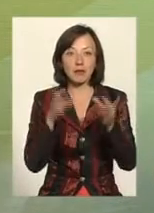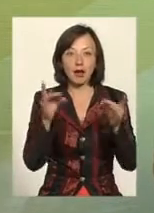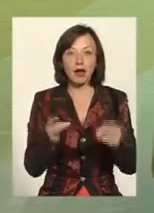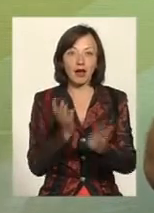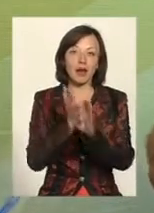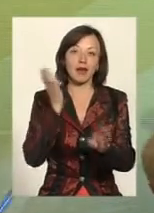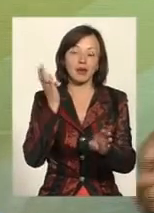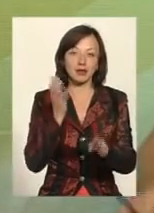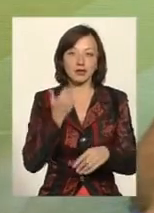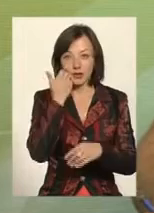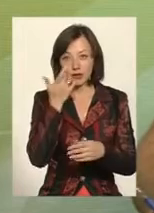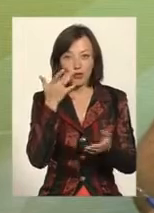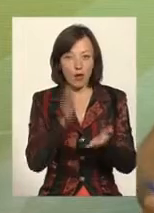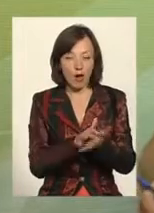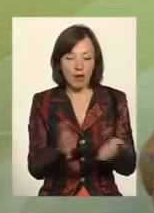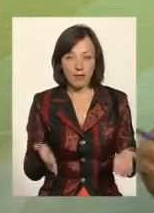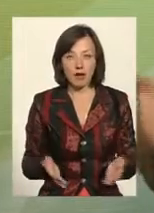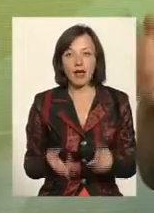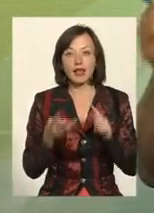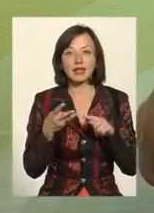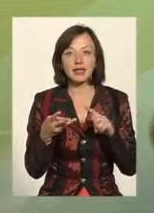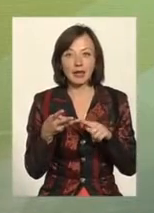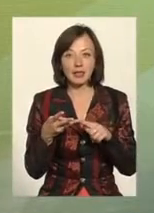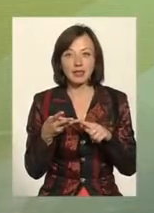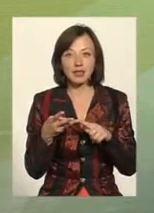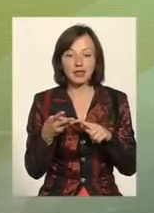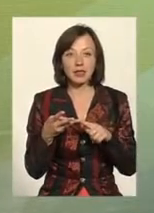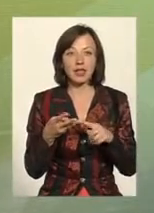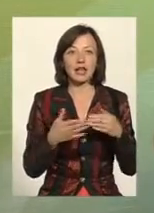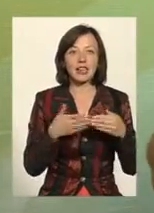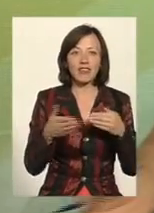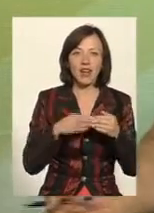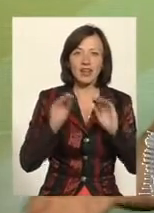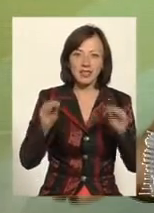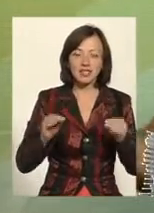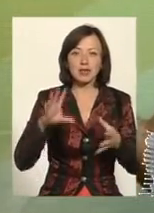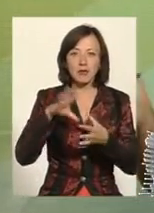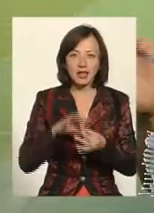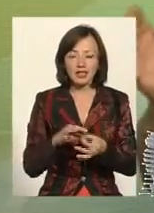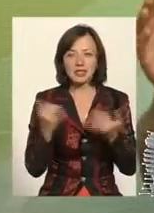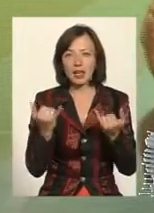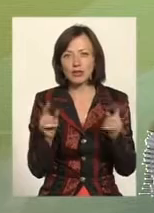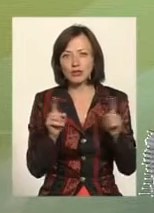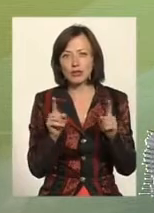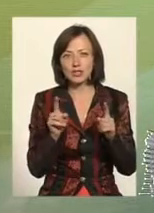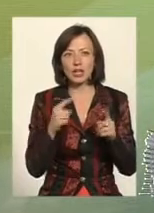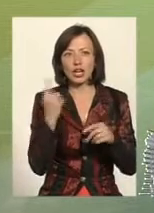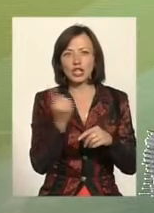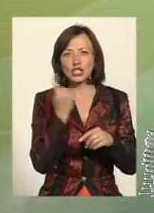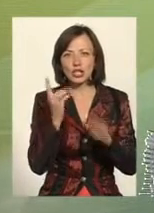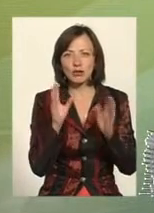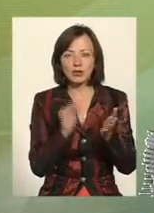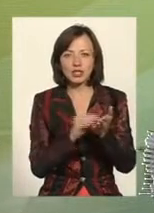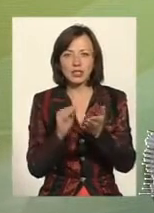сонце світить. Ну, стидоба, ви розумієте? От. Третій ставив двері, замки ставив, зараз вже щось там, ці лічильники буде